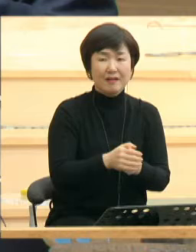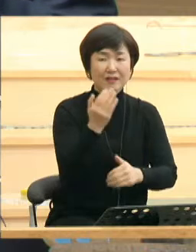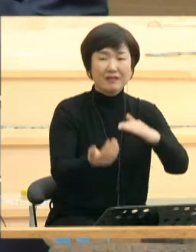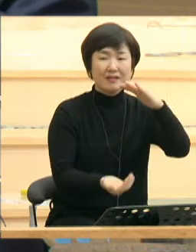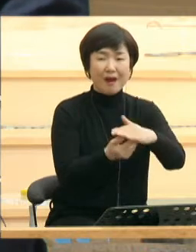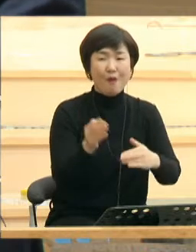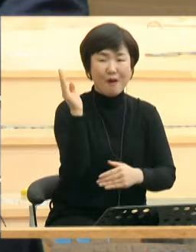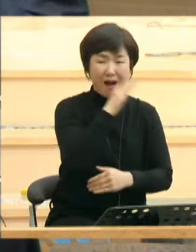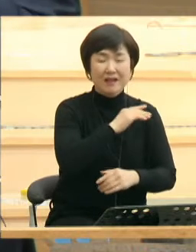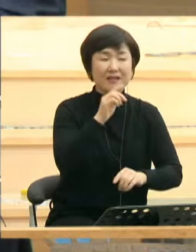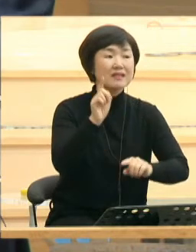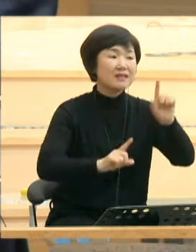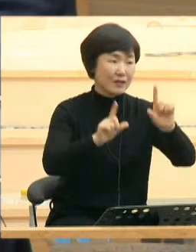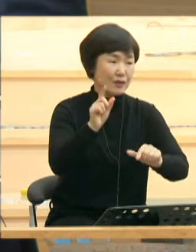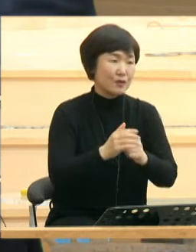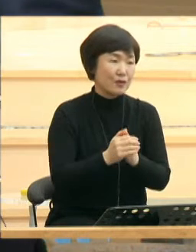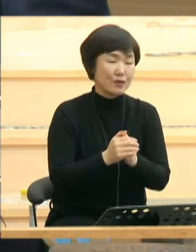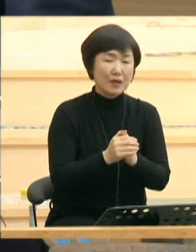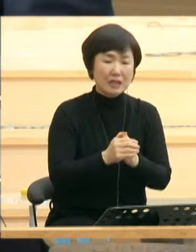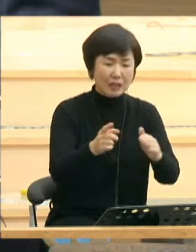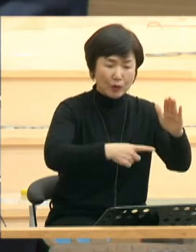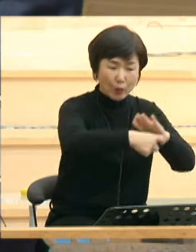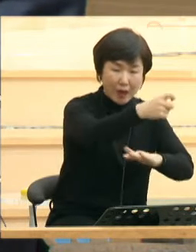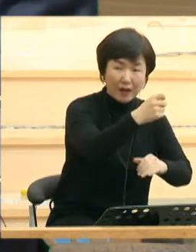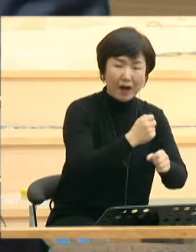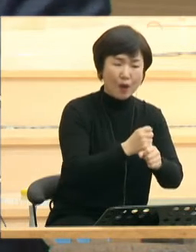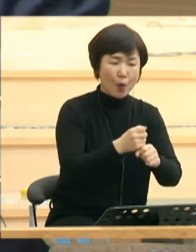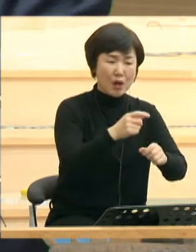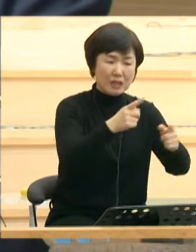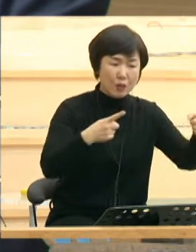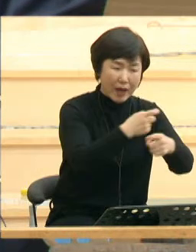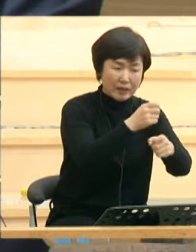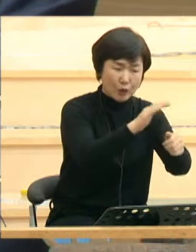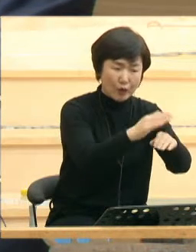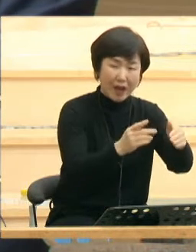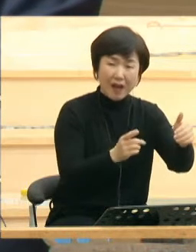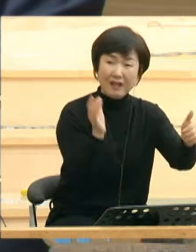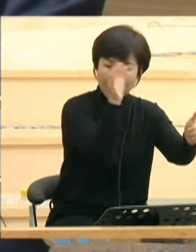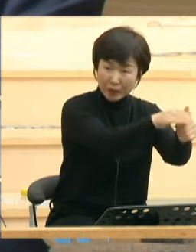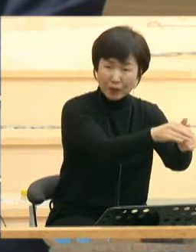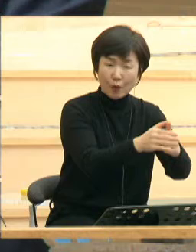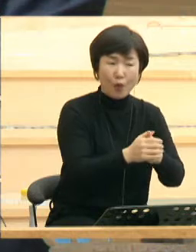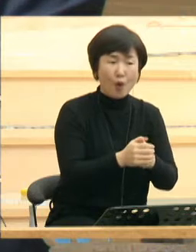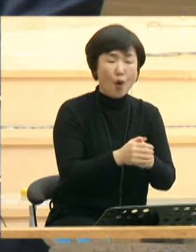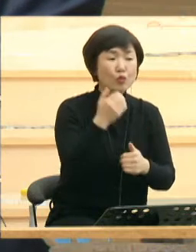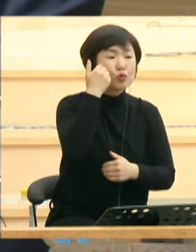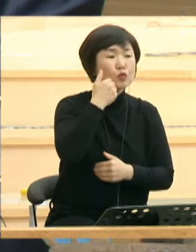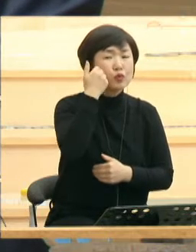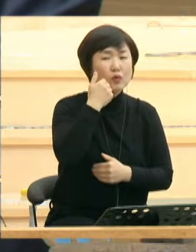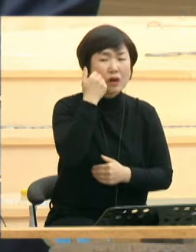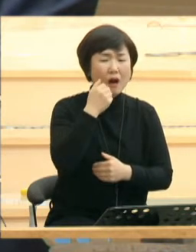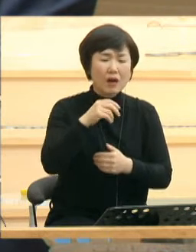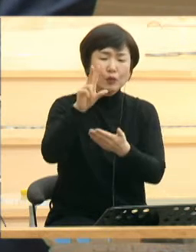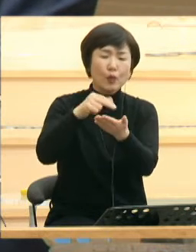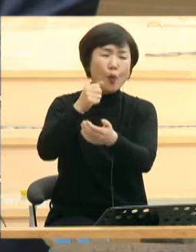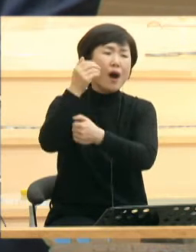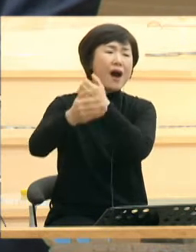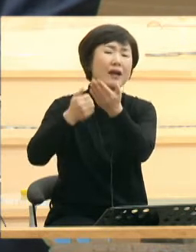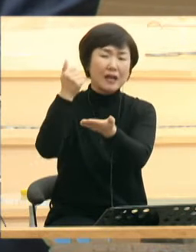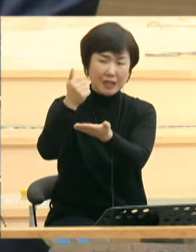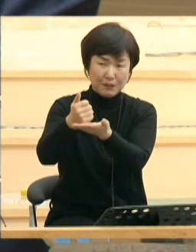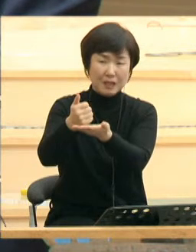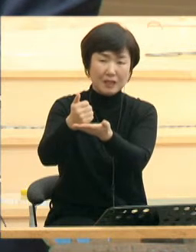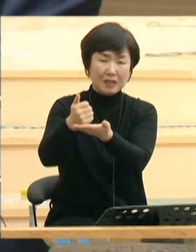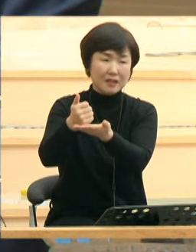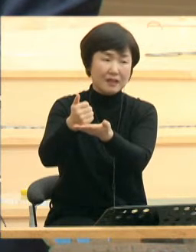까 자 보세요 노력을 다한다 고 말합니다 대적의 손에 팔아 넘겨 준다 고 말합니다 누가 그렇게 리어 호 학계에서